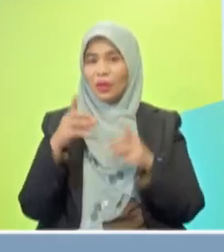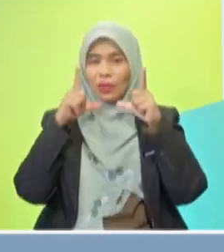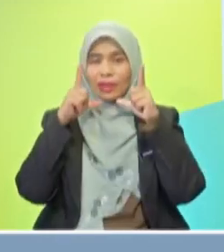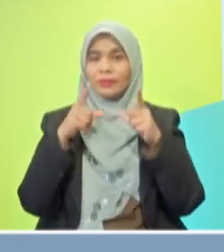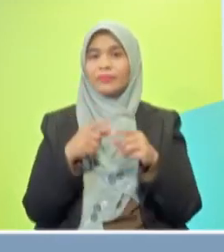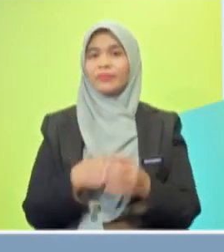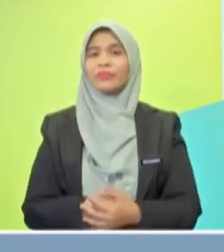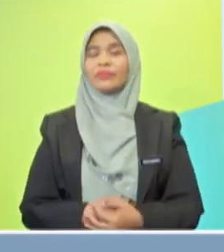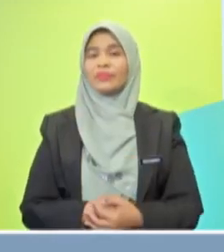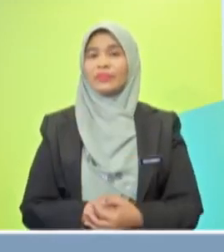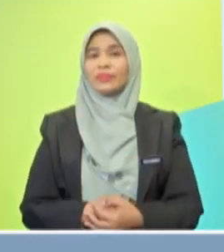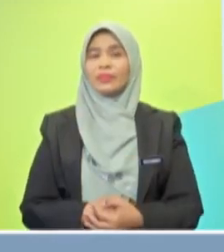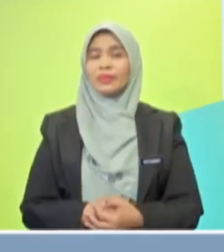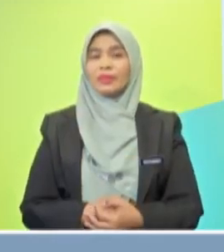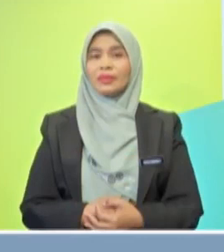Okey. Silakan.